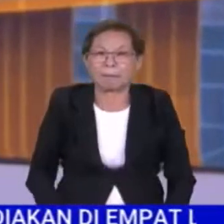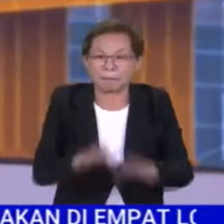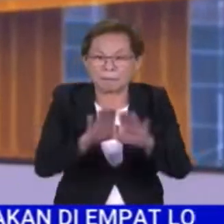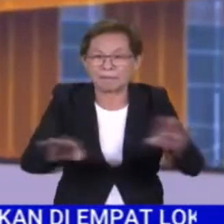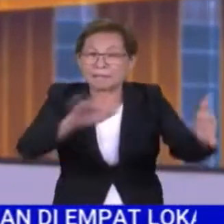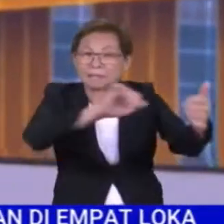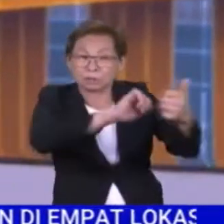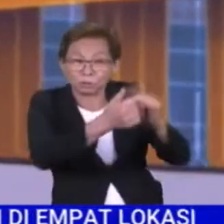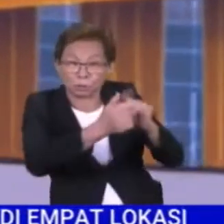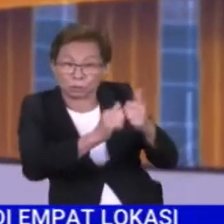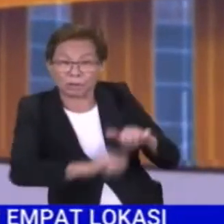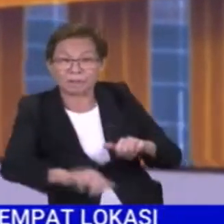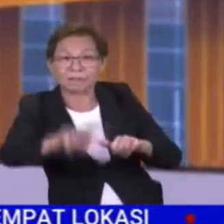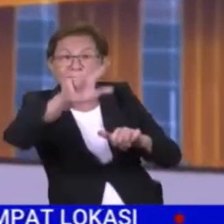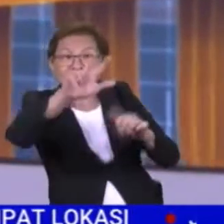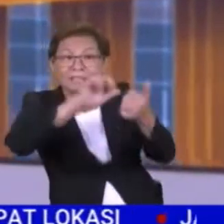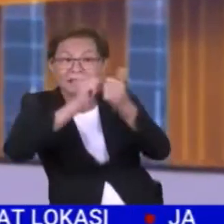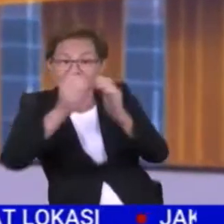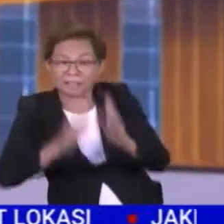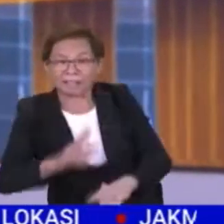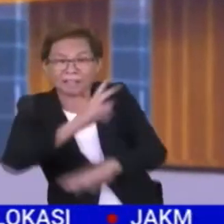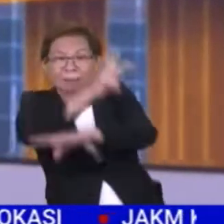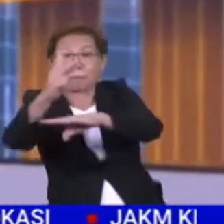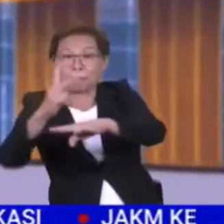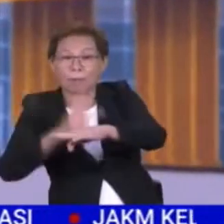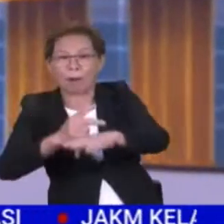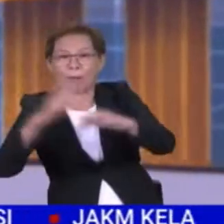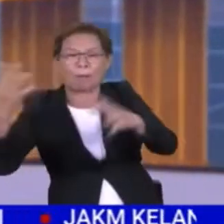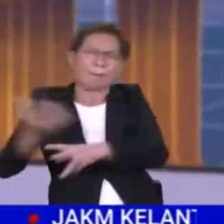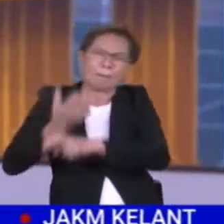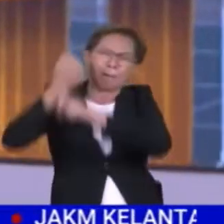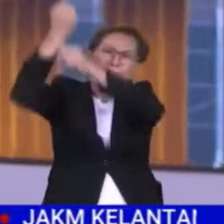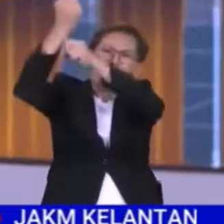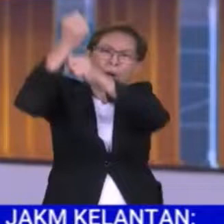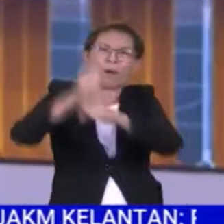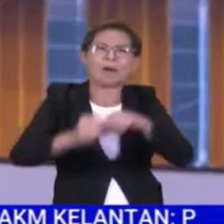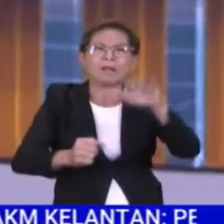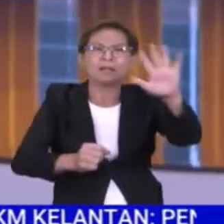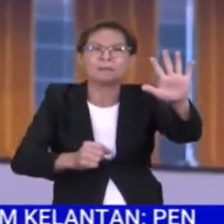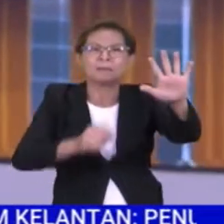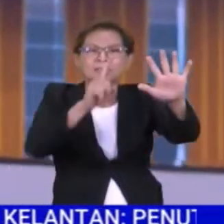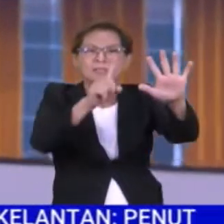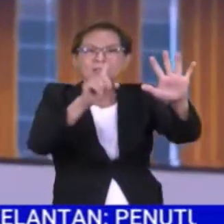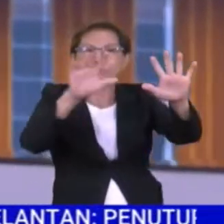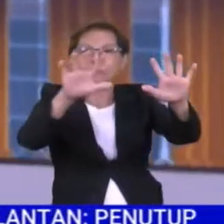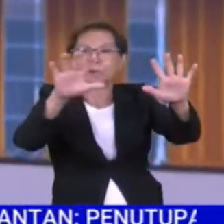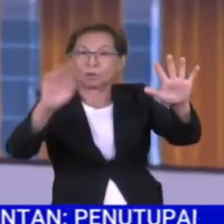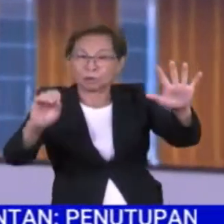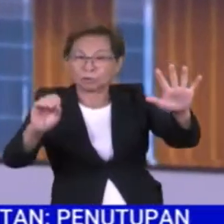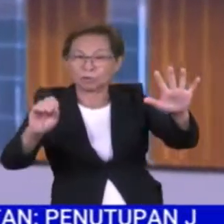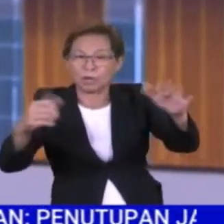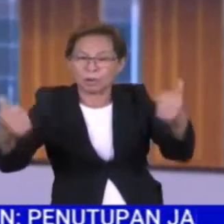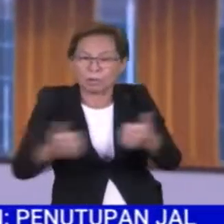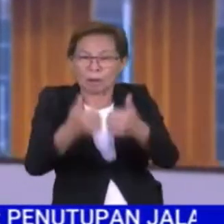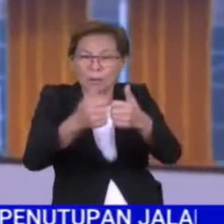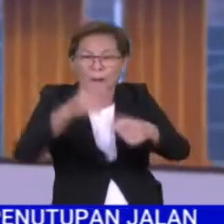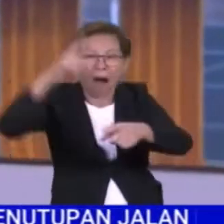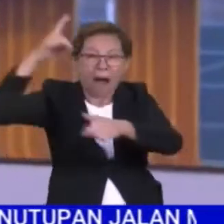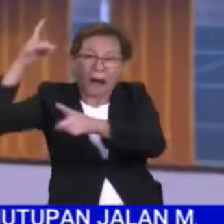Perkembangan sukan pula, tiga atlet kebangsaan mengungguli acara 5150 triathlon di Kejohanan